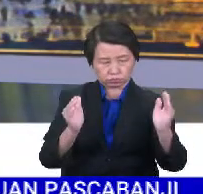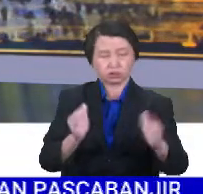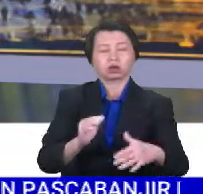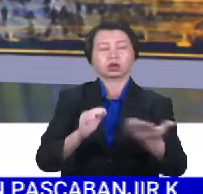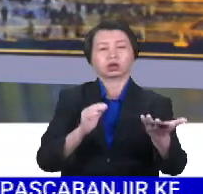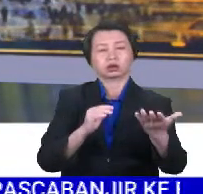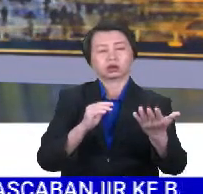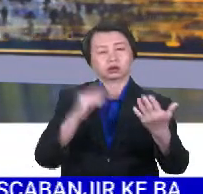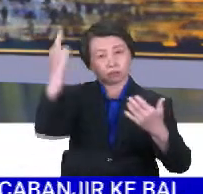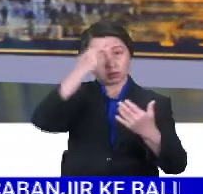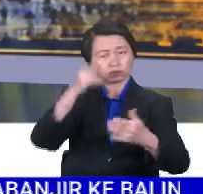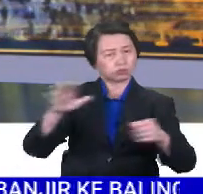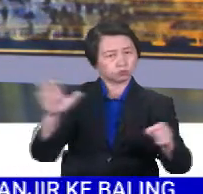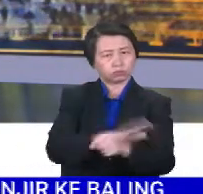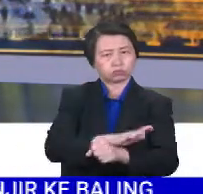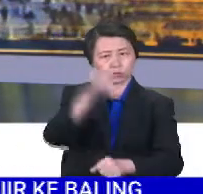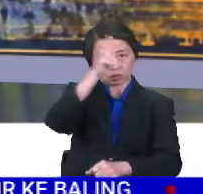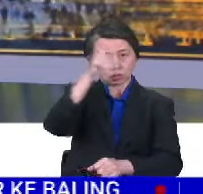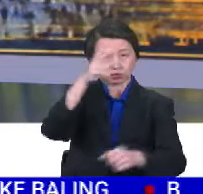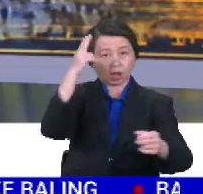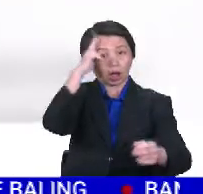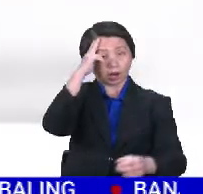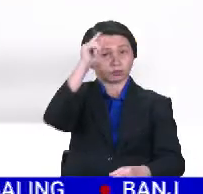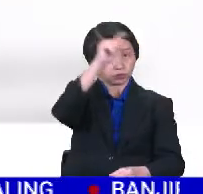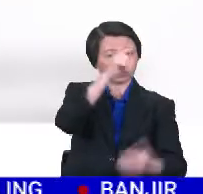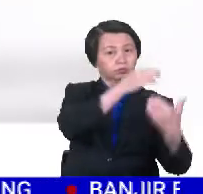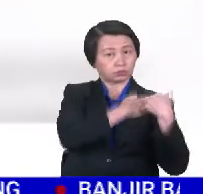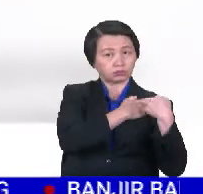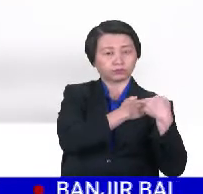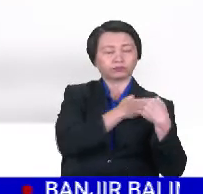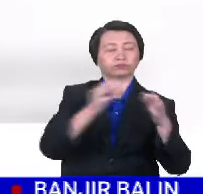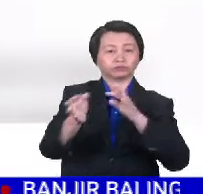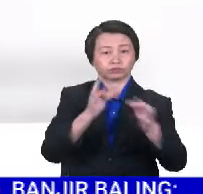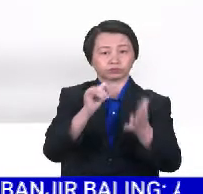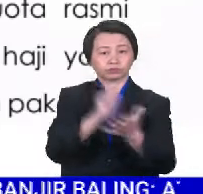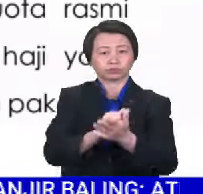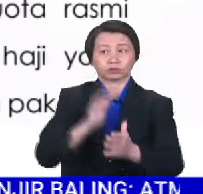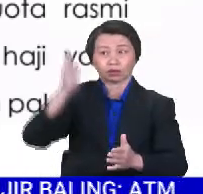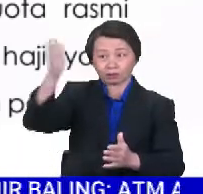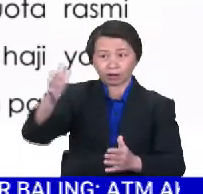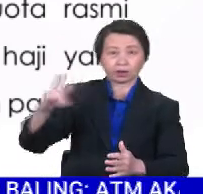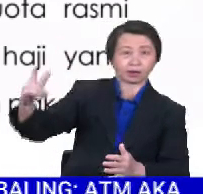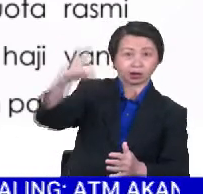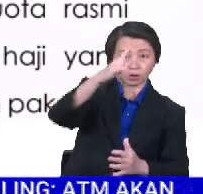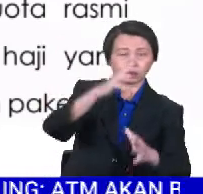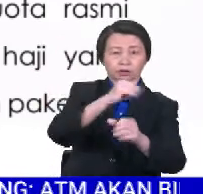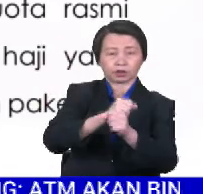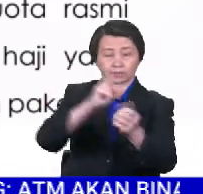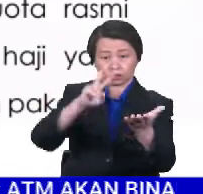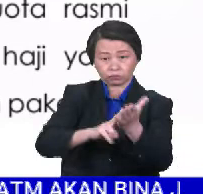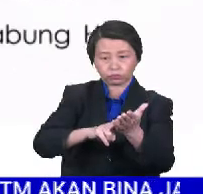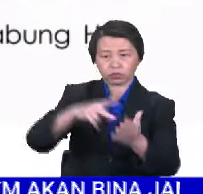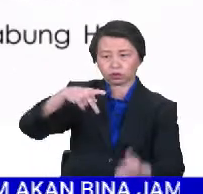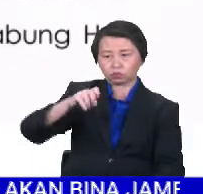melise adalah hak mutlak Kerajaan Arab Saudi jelas kenyataan tersebut bakal bakal haji yang mendapat bisa